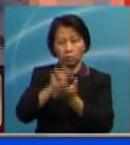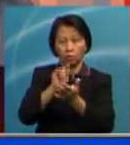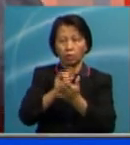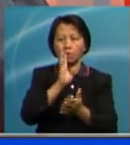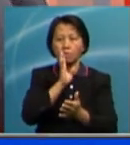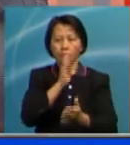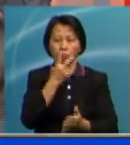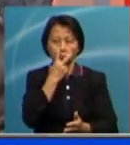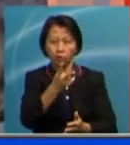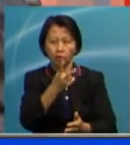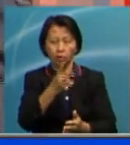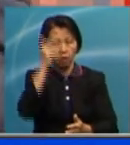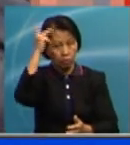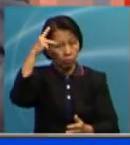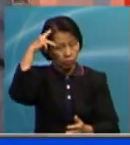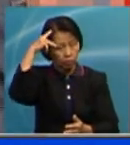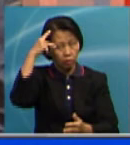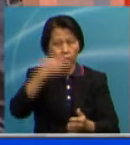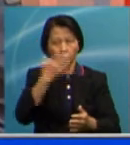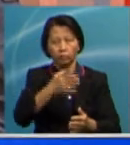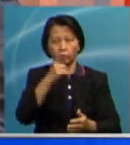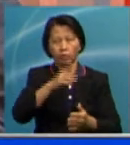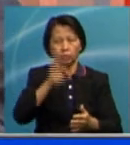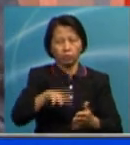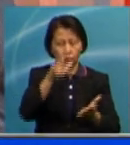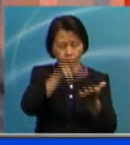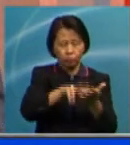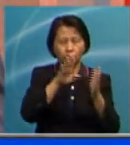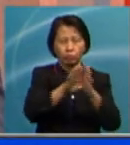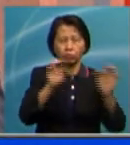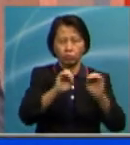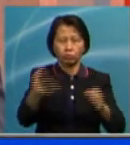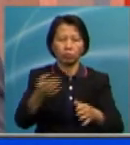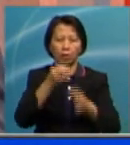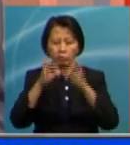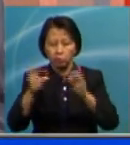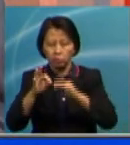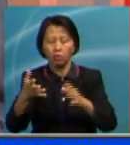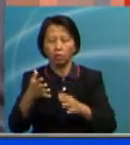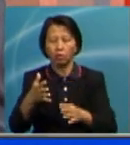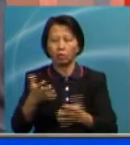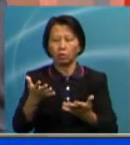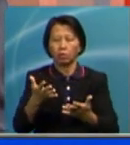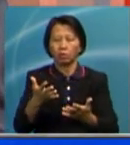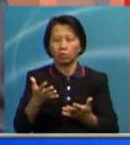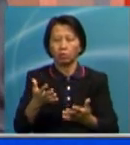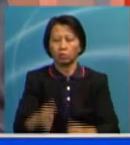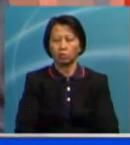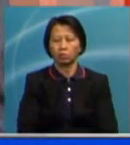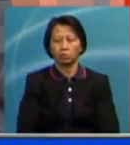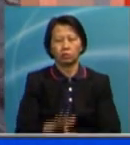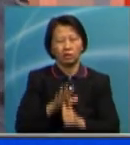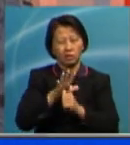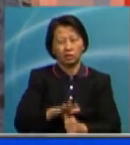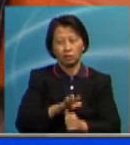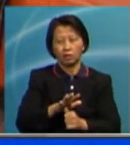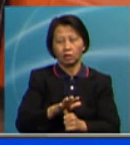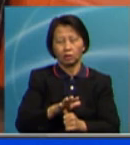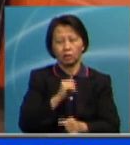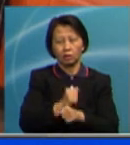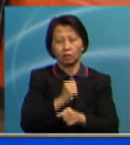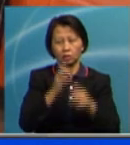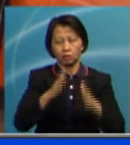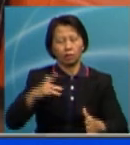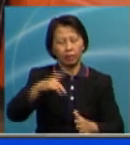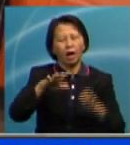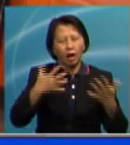sekarang duk tengok dari ciri politik benda belum apa-apa tak ada proof apa dia dah buka drama dah tekanan kerja sebagai seorang pilot Bagaimana mana ada tekanan tak